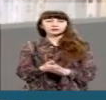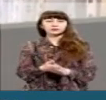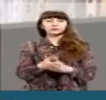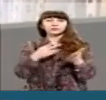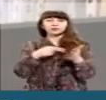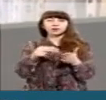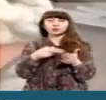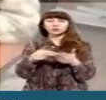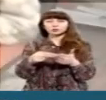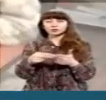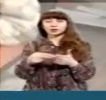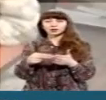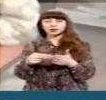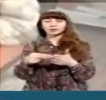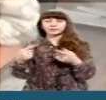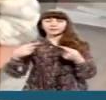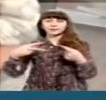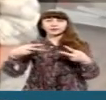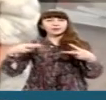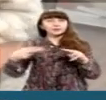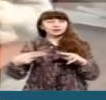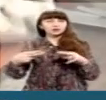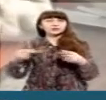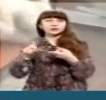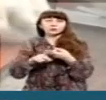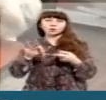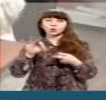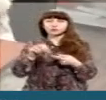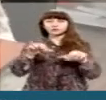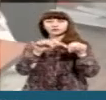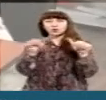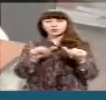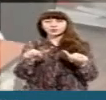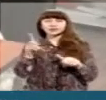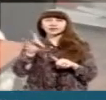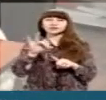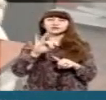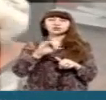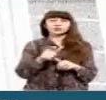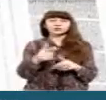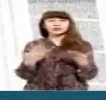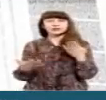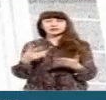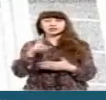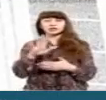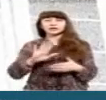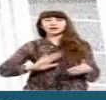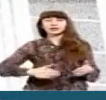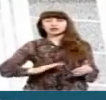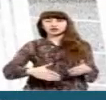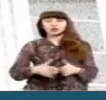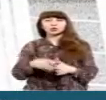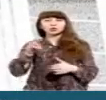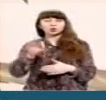тұрғын үй жекежай болса, оның бағасы өзгермейді. Бірақ жер телімі және басқа да жекежай аумағындағы құрылыс нысандары үшін қосымша төлем жасалады.